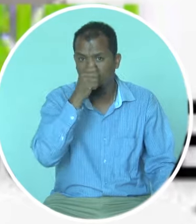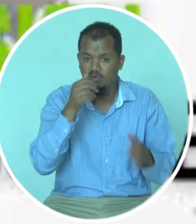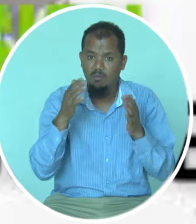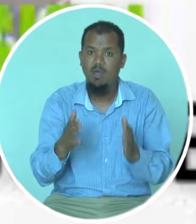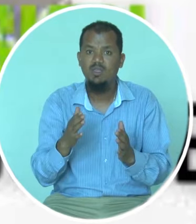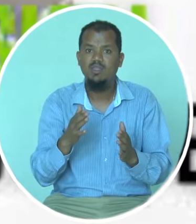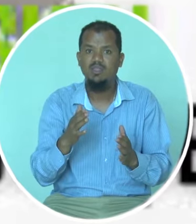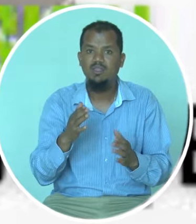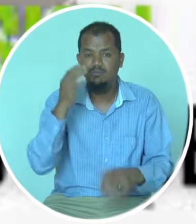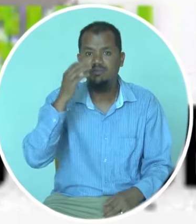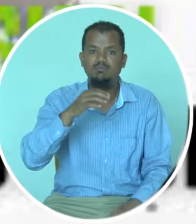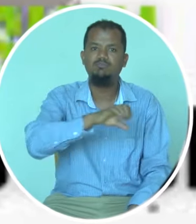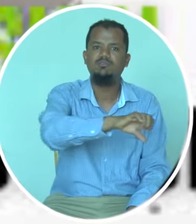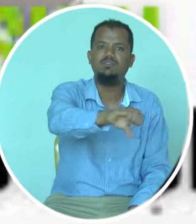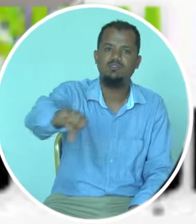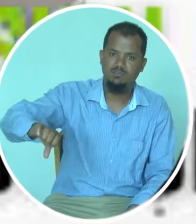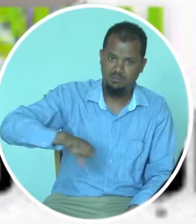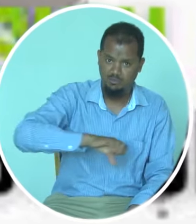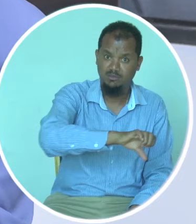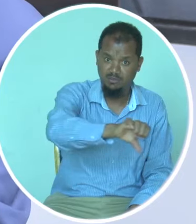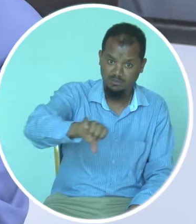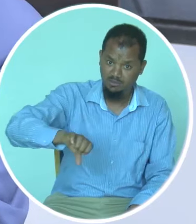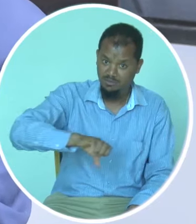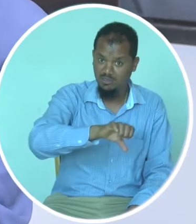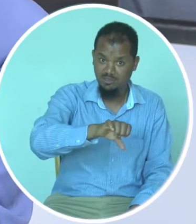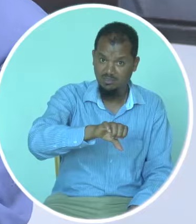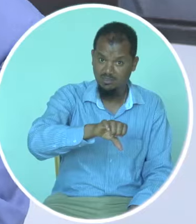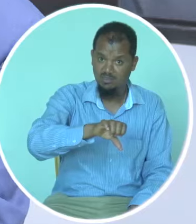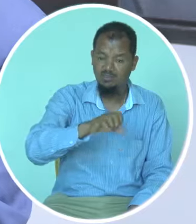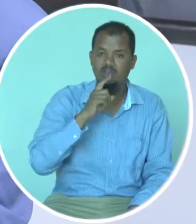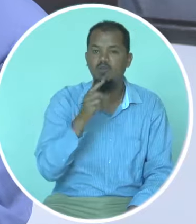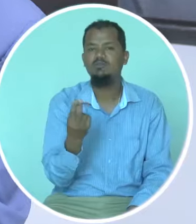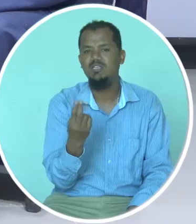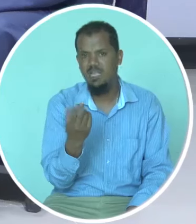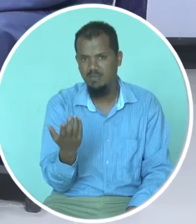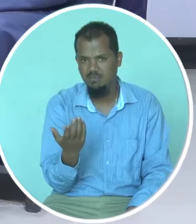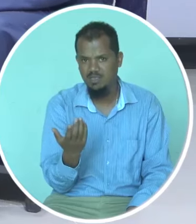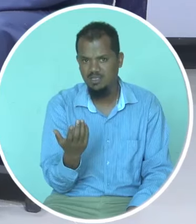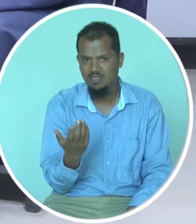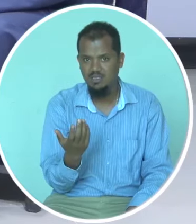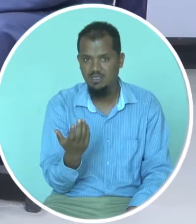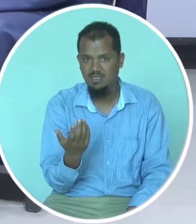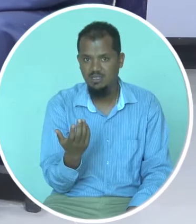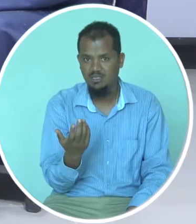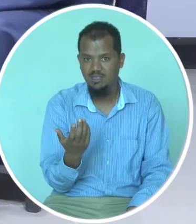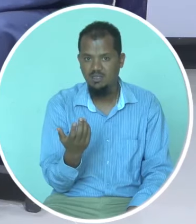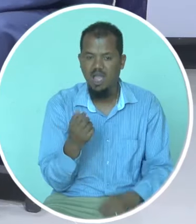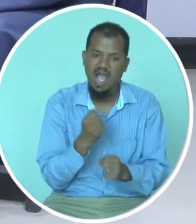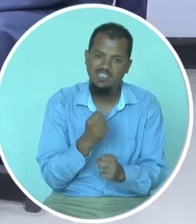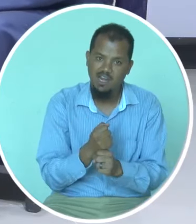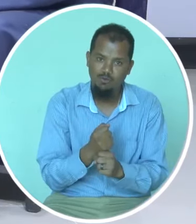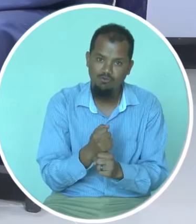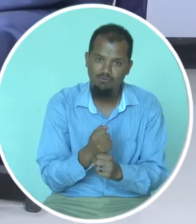ኢትዮጵያ የሆነ መልእክት እንጀራ ነው ይሄን እንደ እንጀራ አድርገን ነው ምንጠቀምበት አዩ